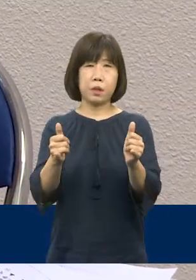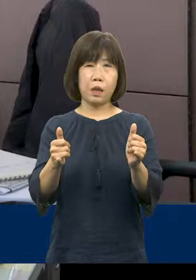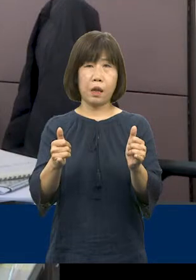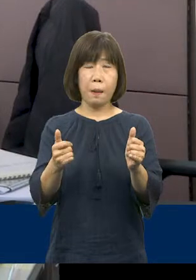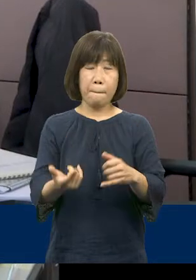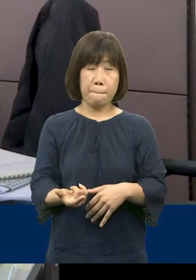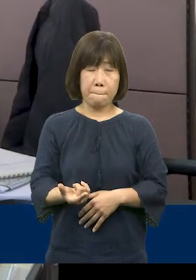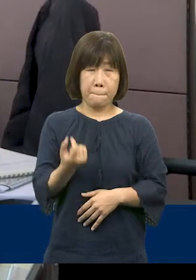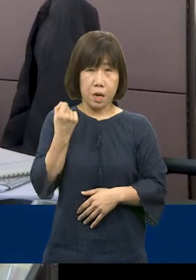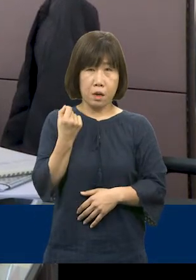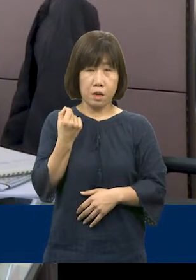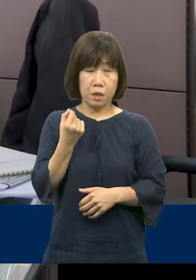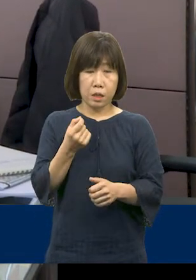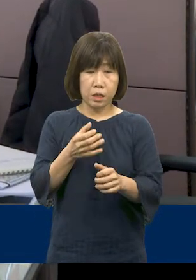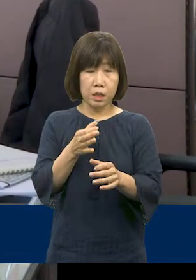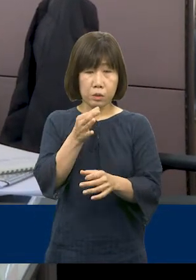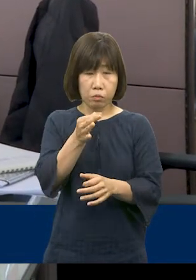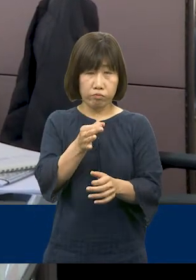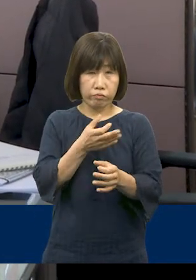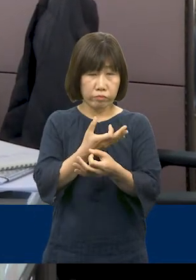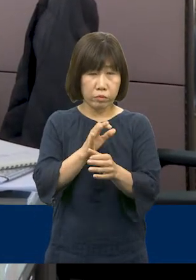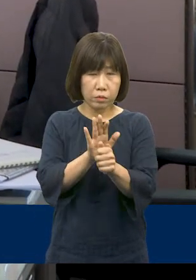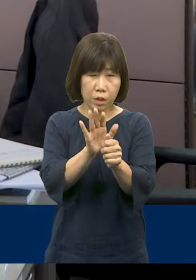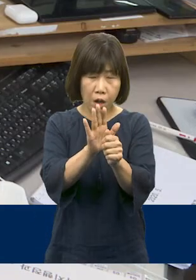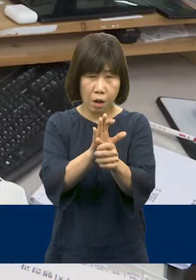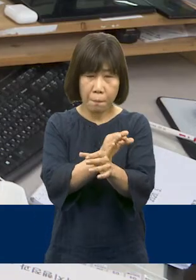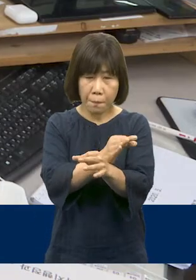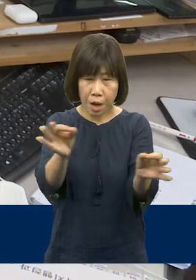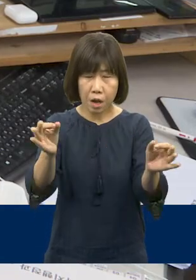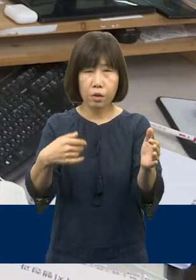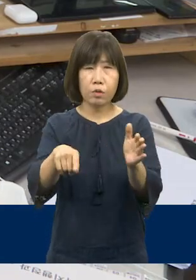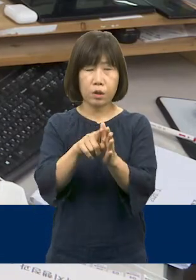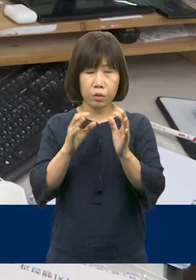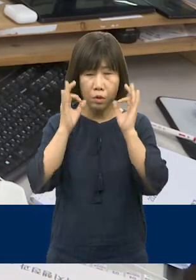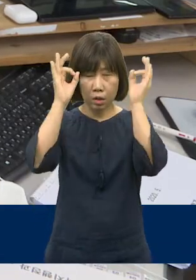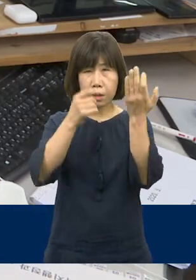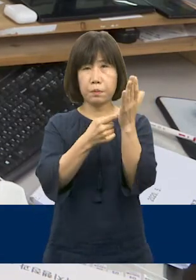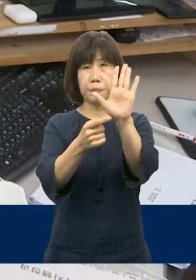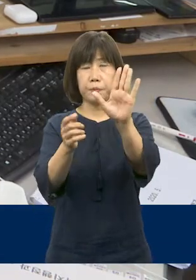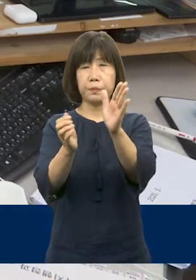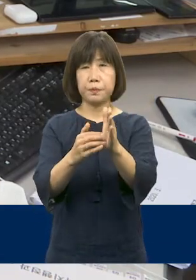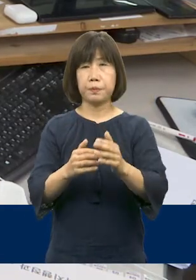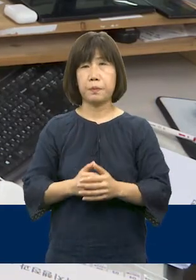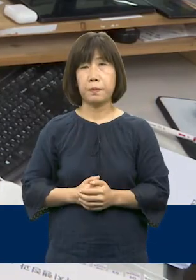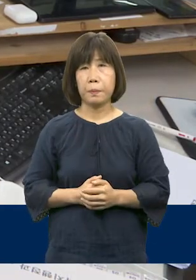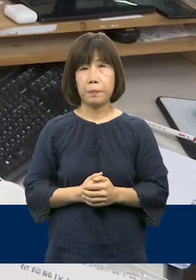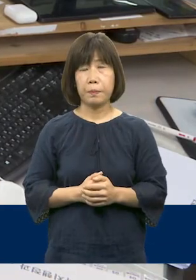모든 국민들에게 신속하게 지원금을 지급할 수 있도록 최선을 다하겠다 고 밝혔습니다